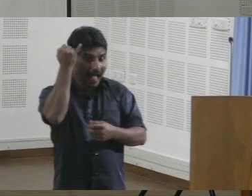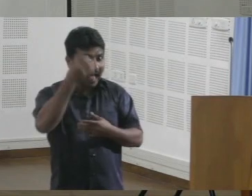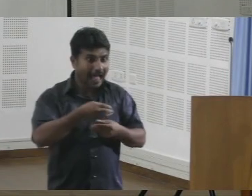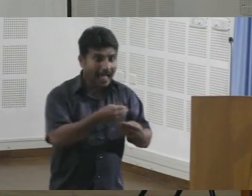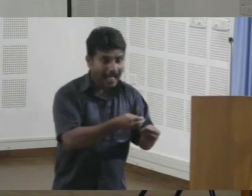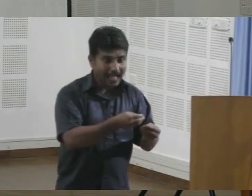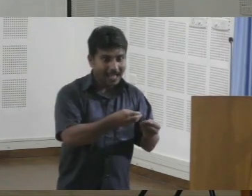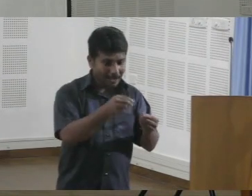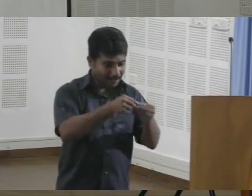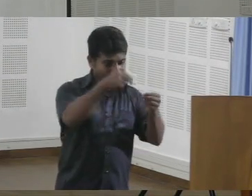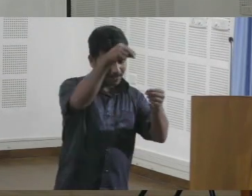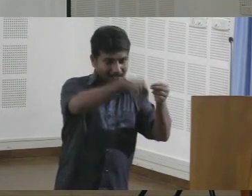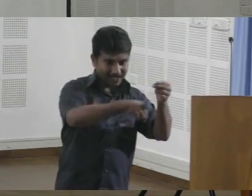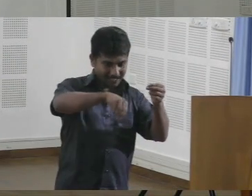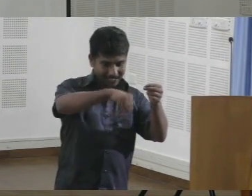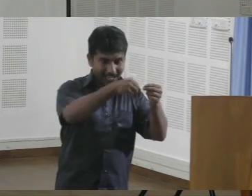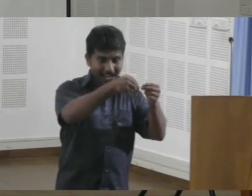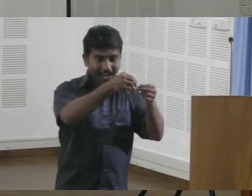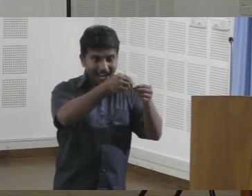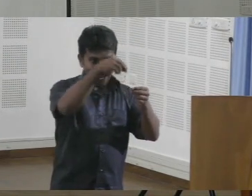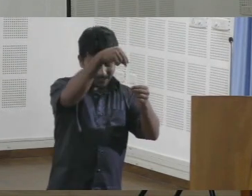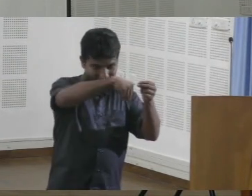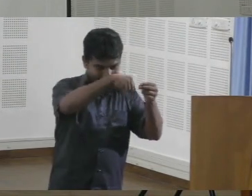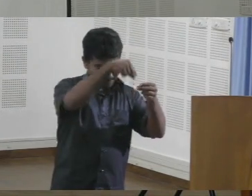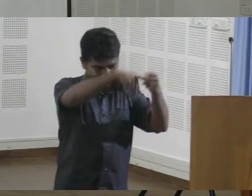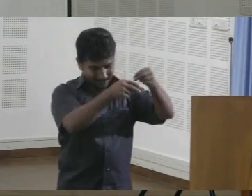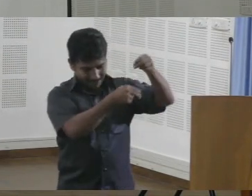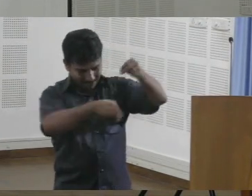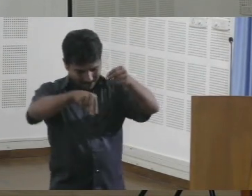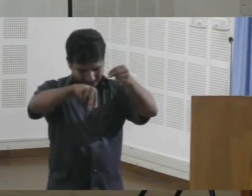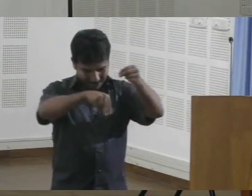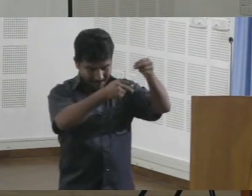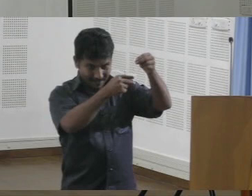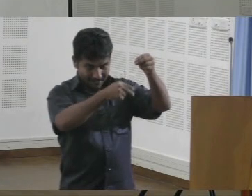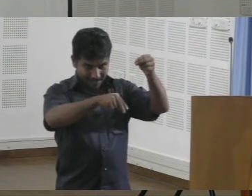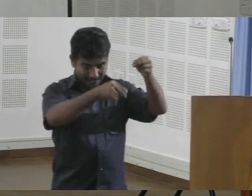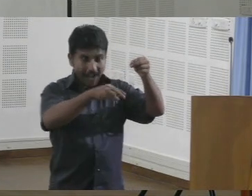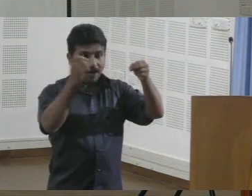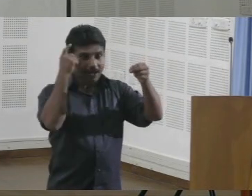ചെയ്യാം, ബീഡ്സ് ഇട്ടുകൊണ്ടിരിക്കുകയും ചെയ്യാം, അവന് ഓഡിറ്ററി ഇൻപുട്ടും കിട്ടും, വിഷ്വൽ ഇൻപുട്ടും കിട്ടും.